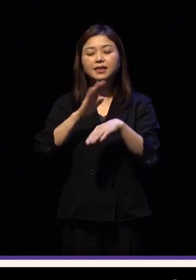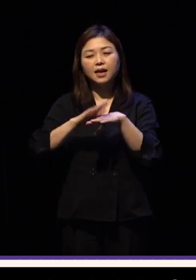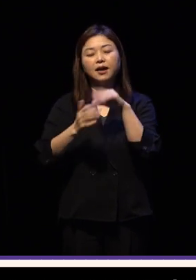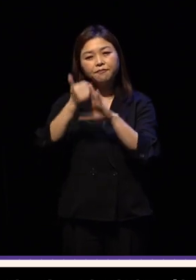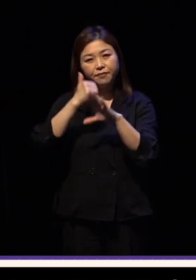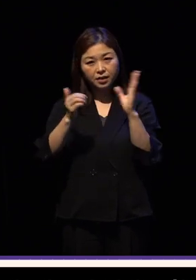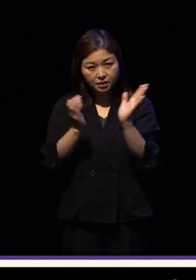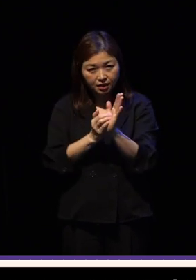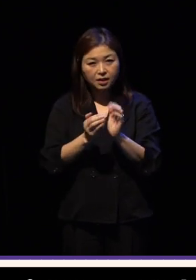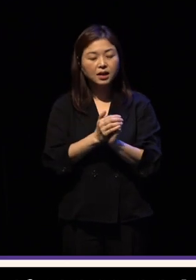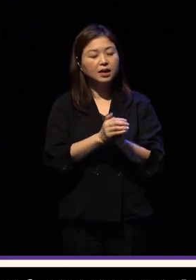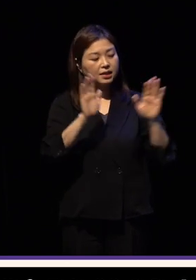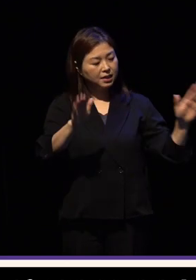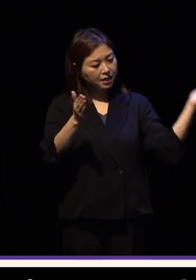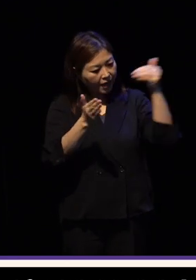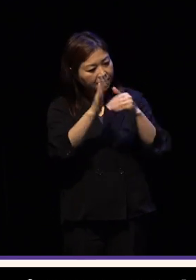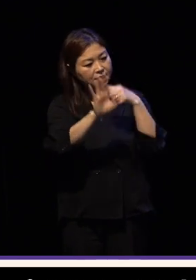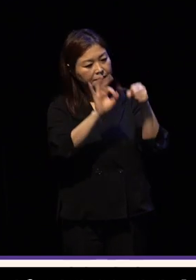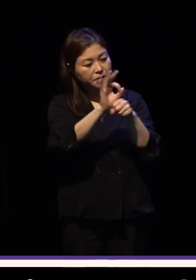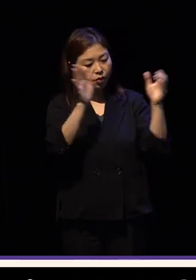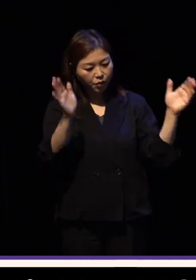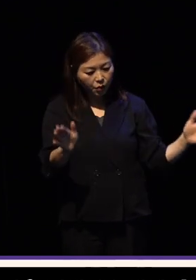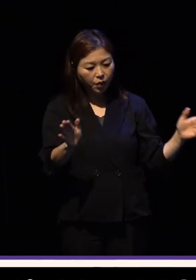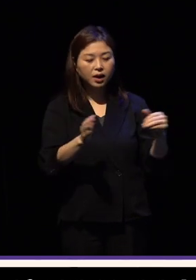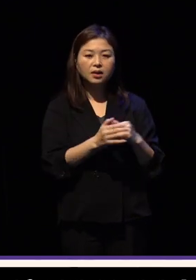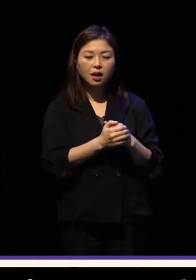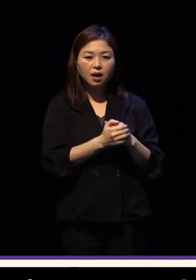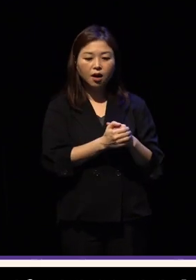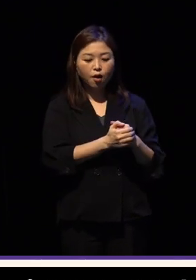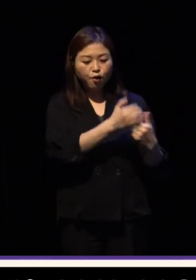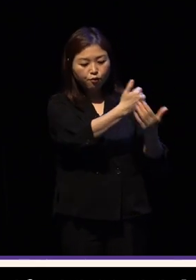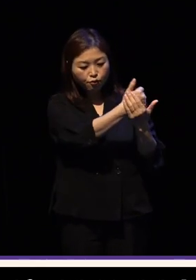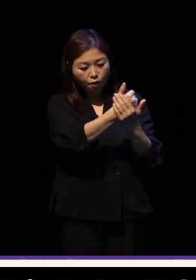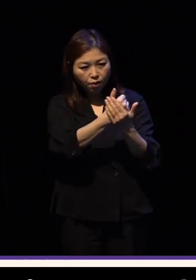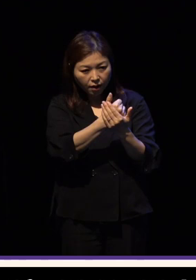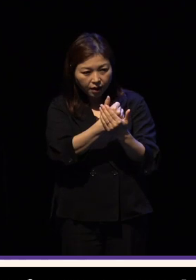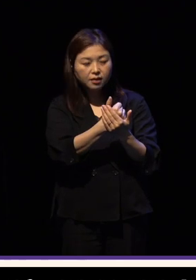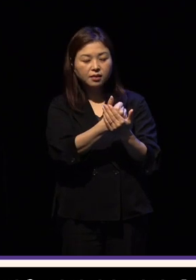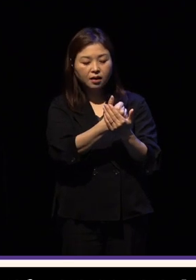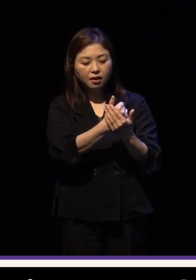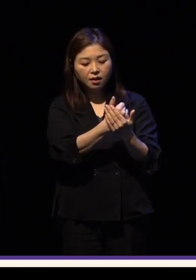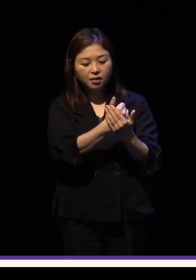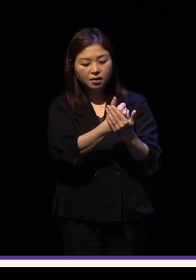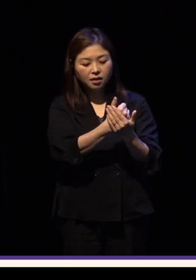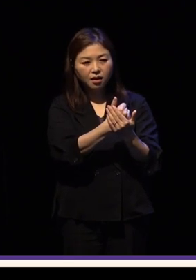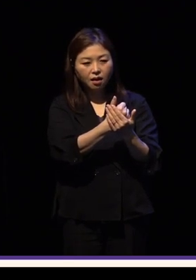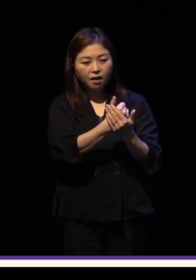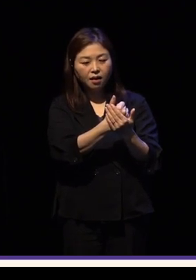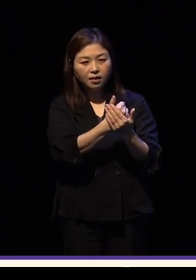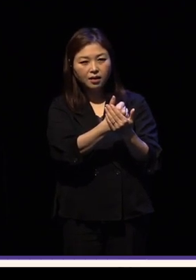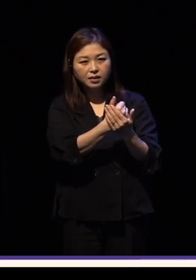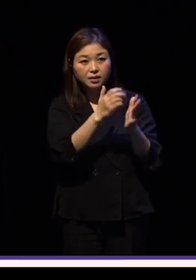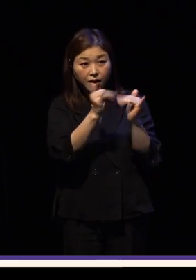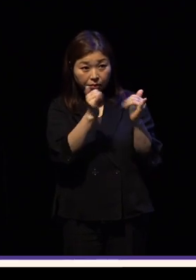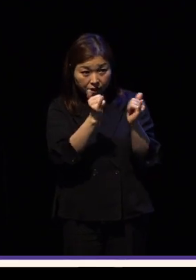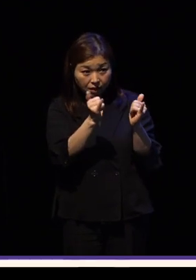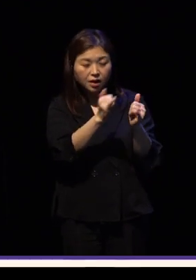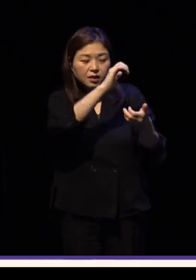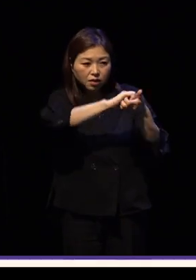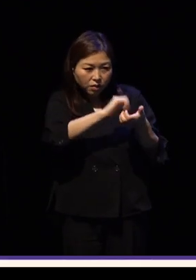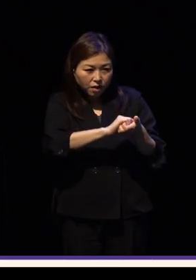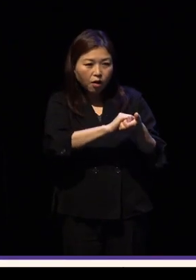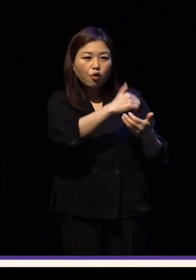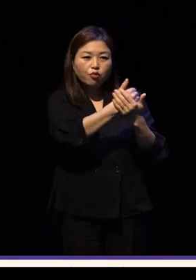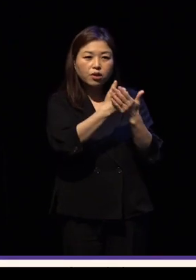10년 동안 예술나무 후원 제도가 있긴 있습니다. 그래가지고 실질적으로 후원을 하는 정기적으로 후원하는